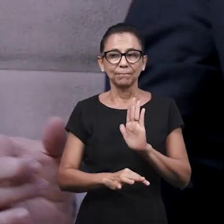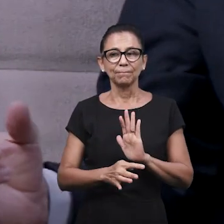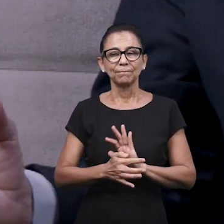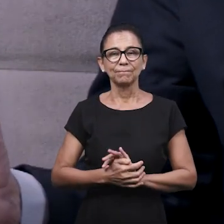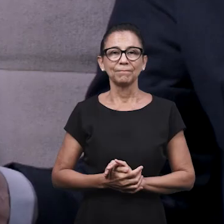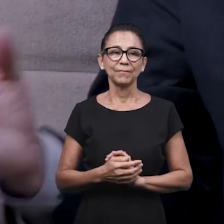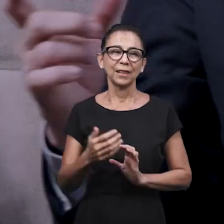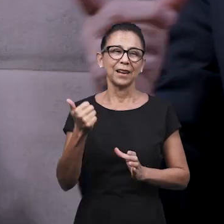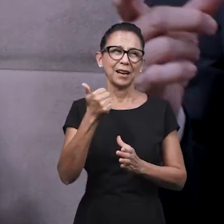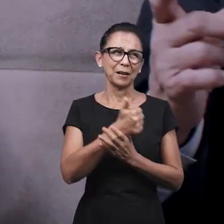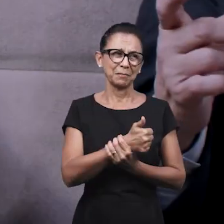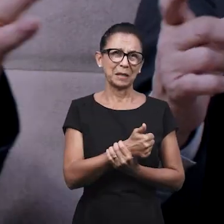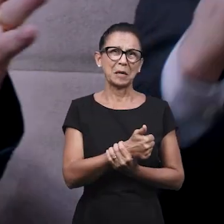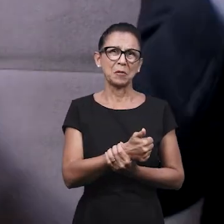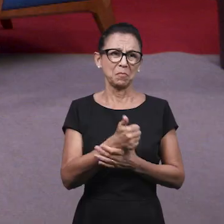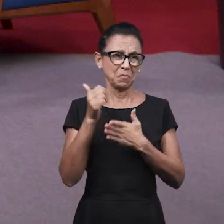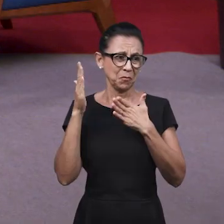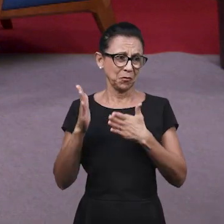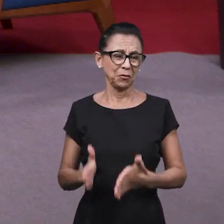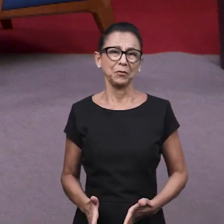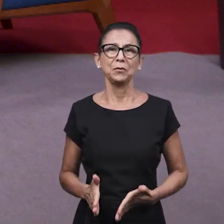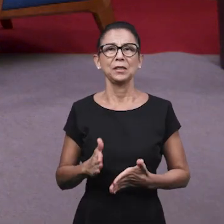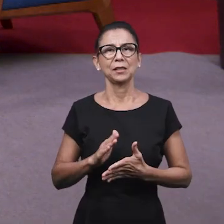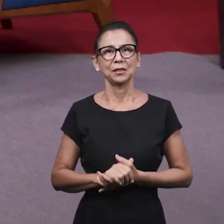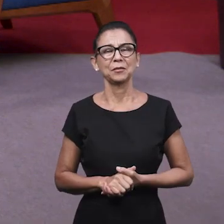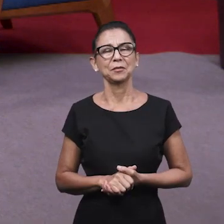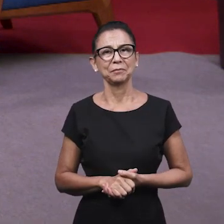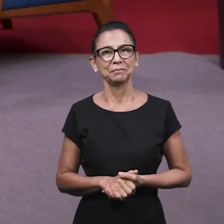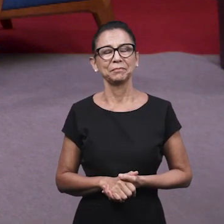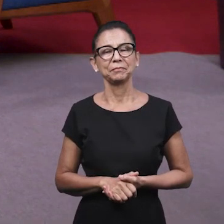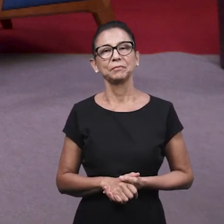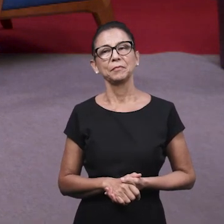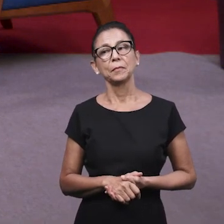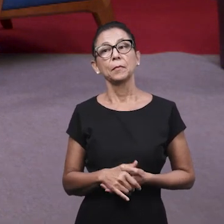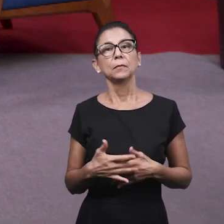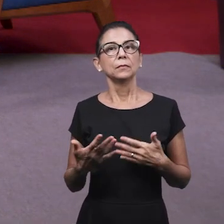c'est si bien qu'Abraham il a obéi.